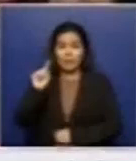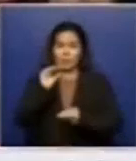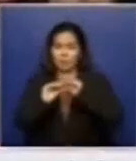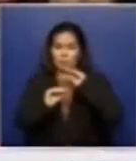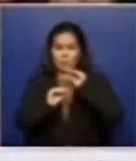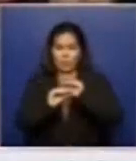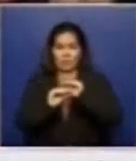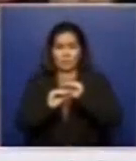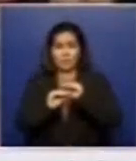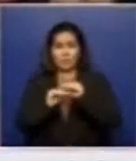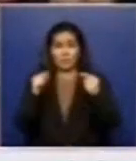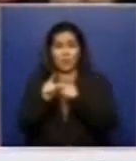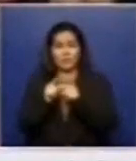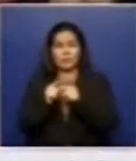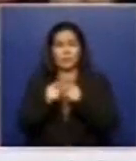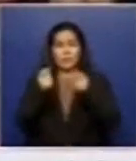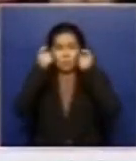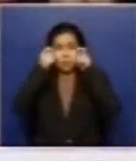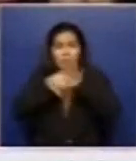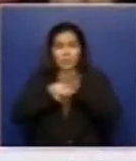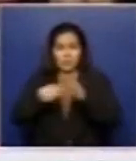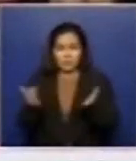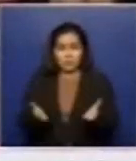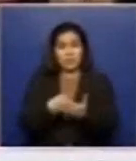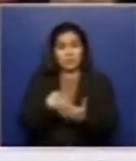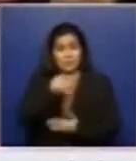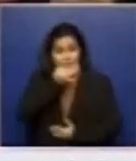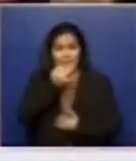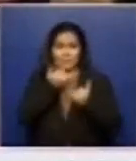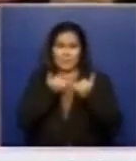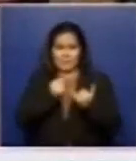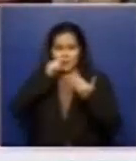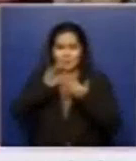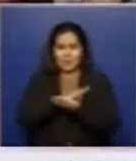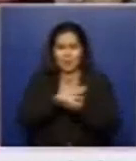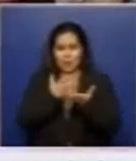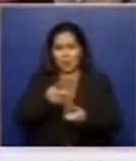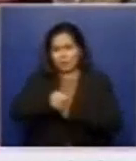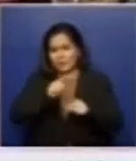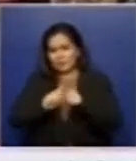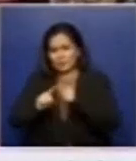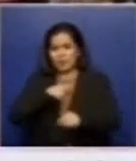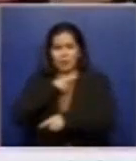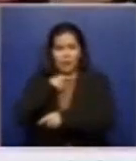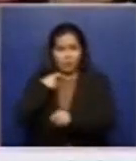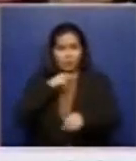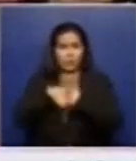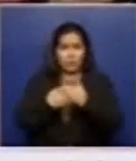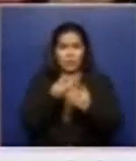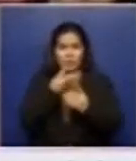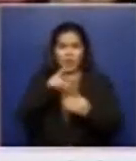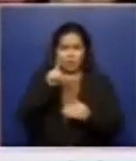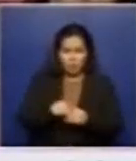การโคเนื้อสร้างอาชีพวันนี้ครับประเทศไทยสินค้าเกษตรอย่างอื่นเจ๊งหมดแล้วครับข้าวก็ต